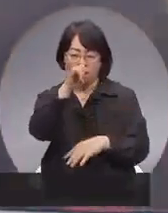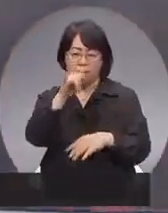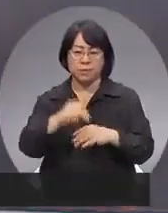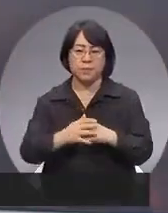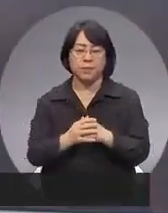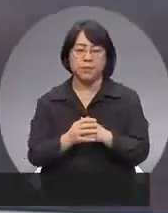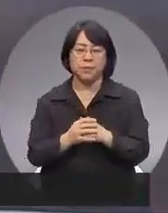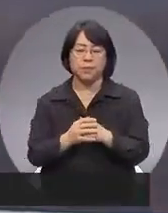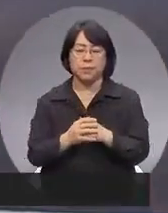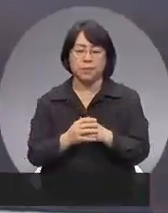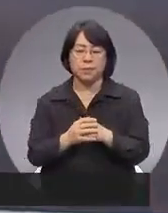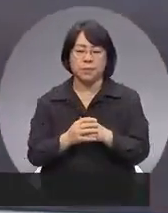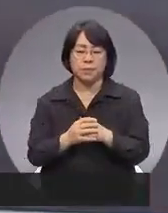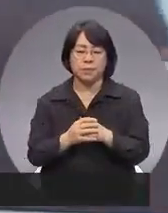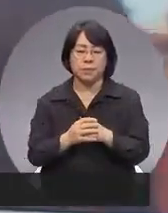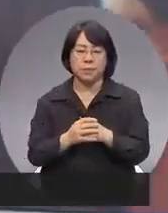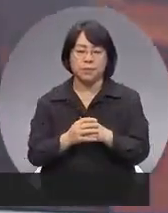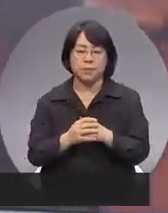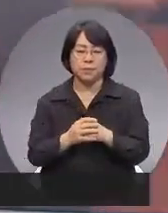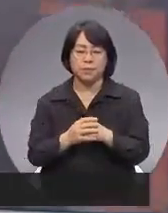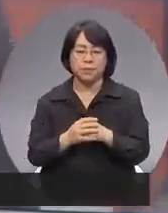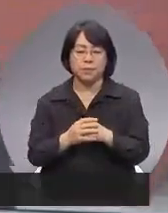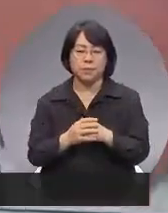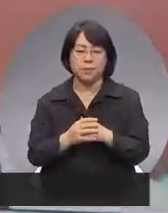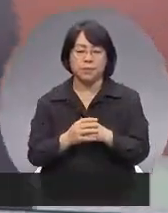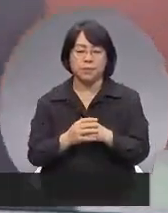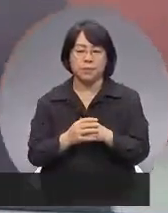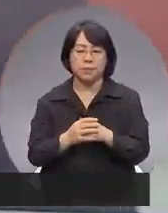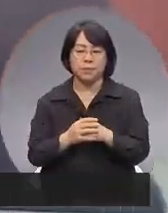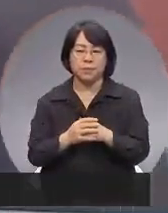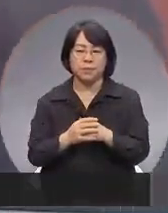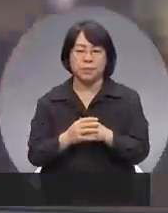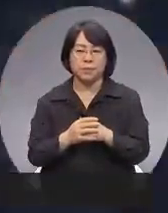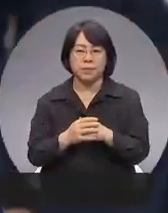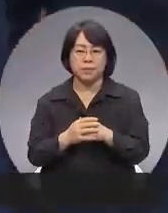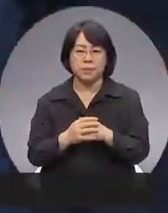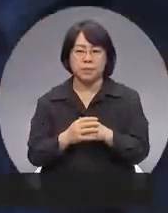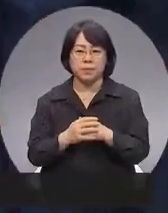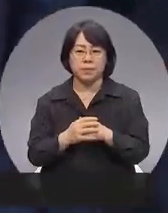대결을 예고했습니다. 신병관 기자입니다.